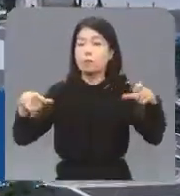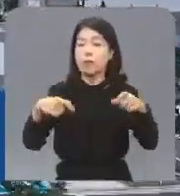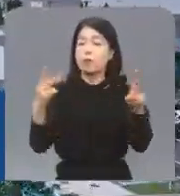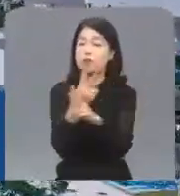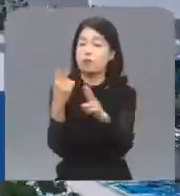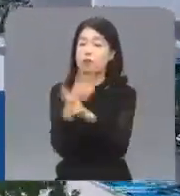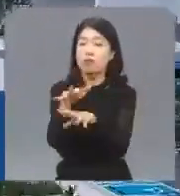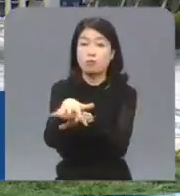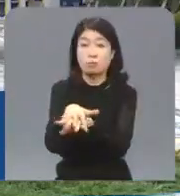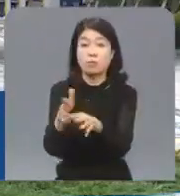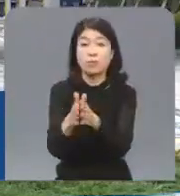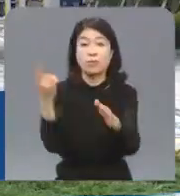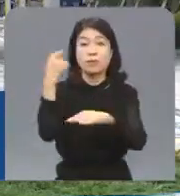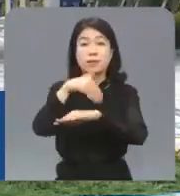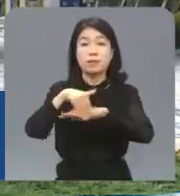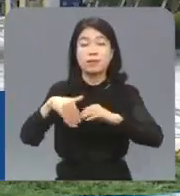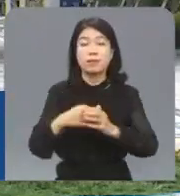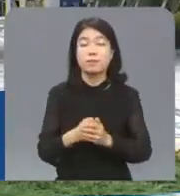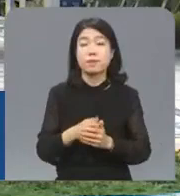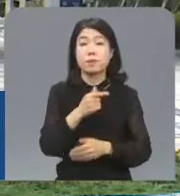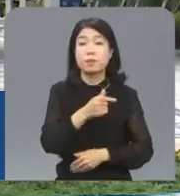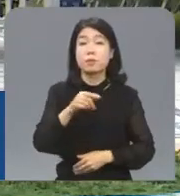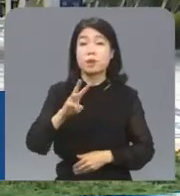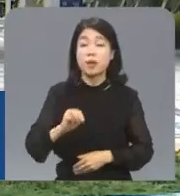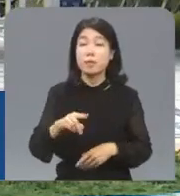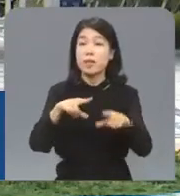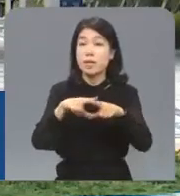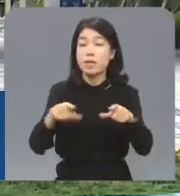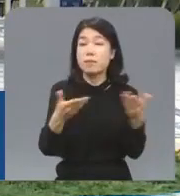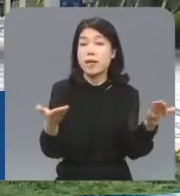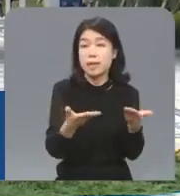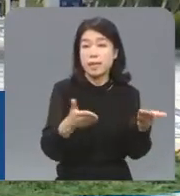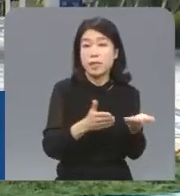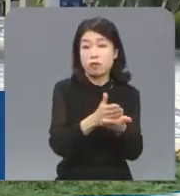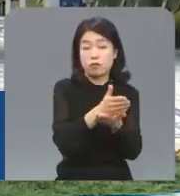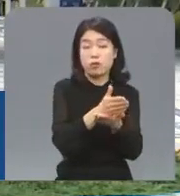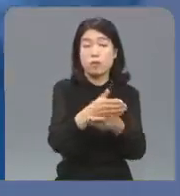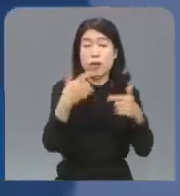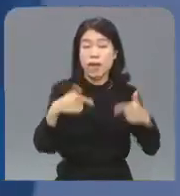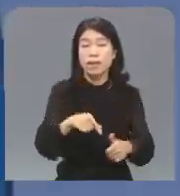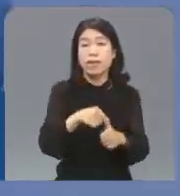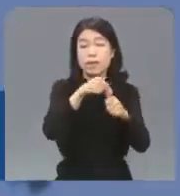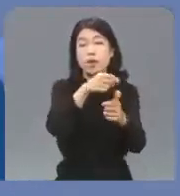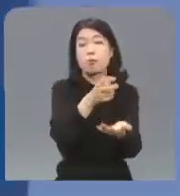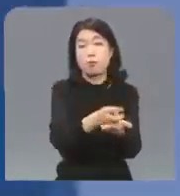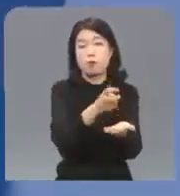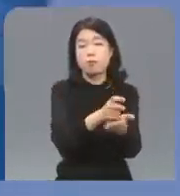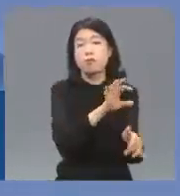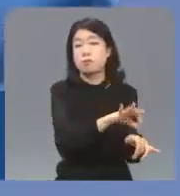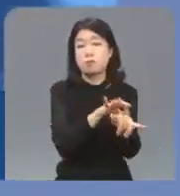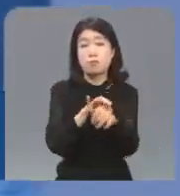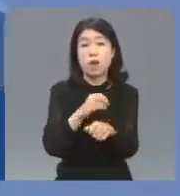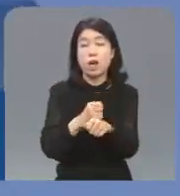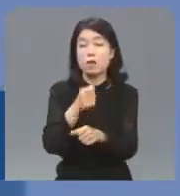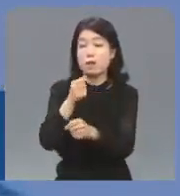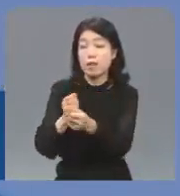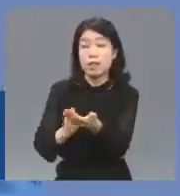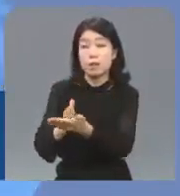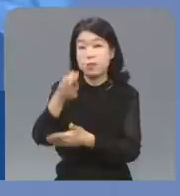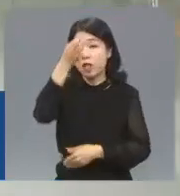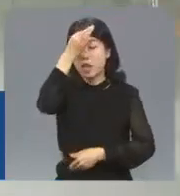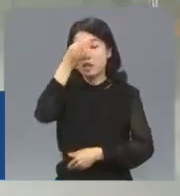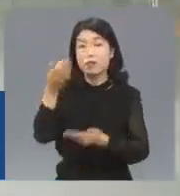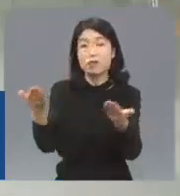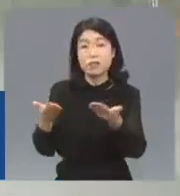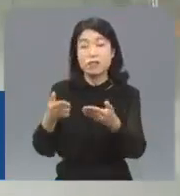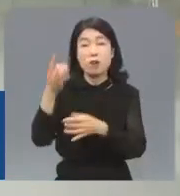체제에 들어갈 예정입니다 g gm 은 또 일반직 을 중심으로 3시 채용 제도를 도입하고 생산 분야 기술 찍은